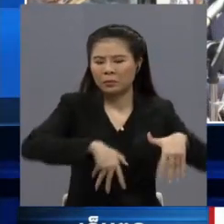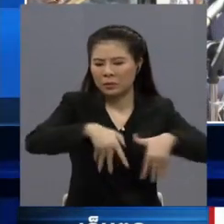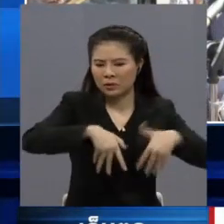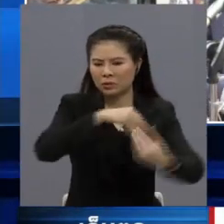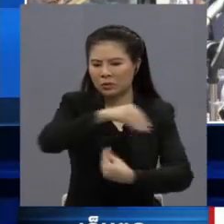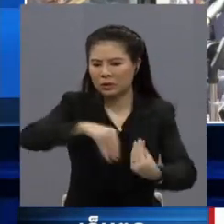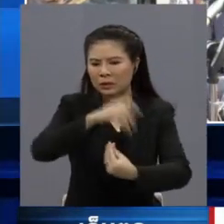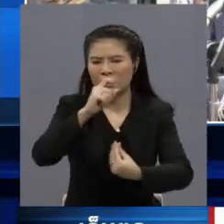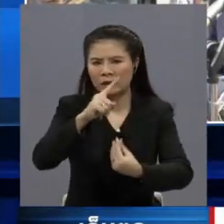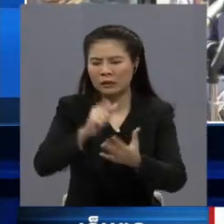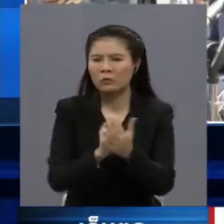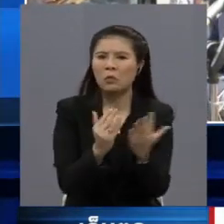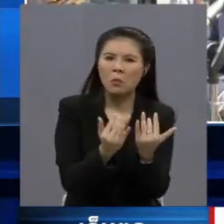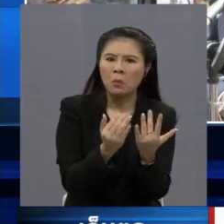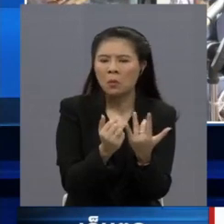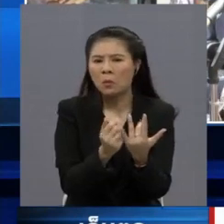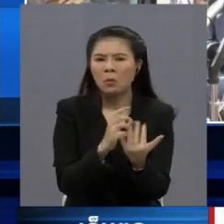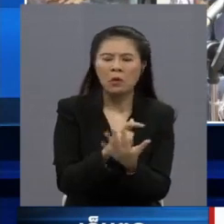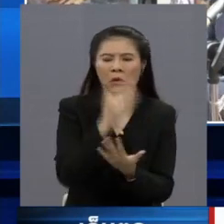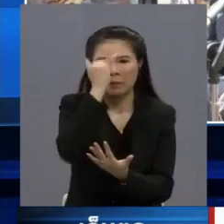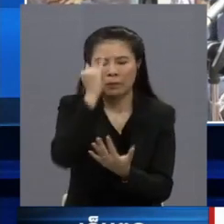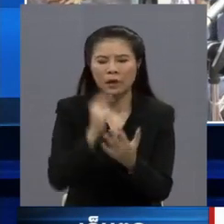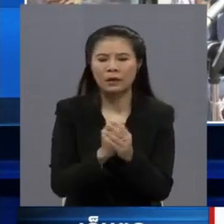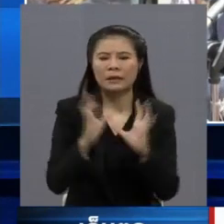ำลังรอรัฐบาลใหม่เข้ามาสะสางแก้ไขปัญห